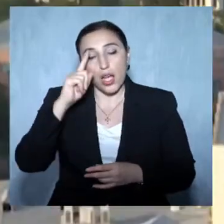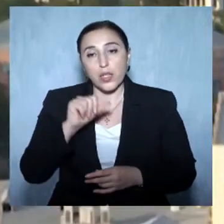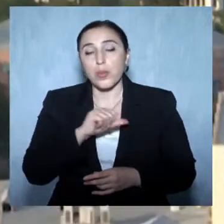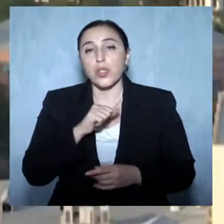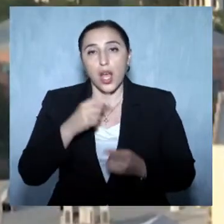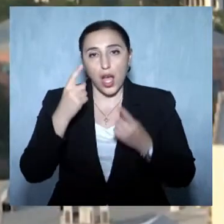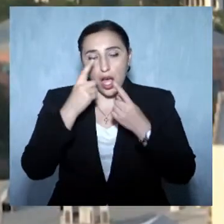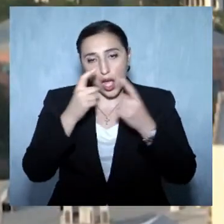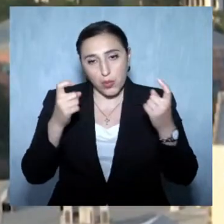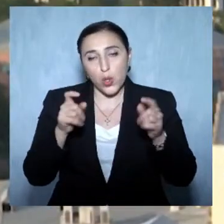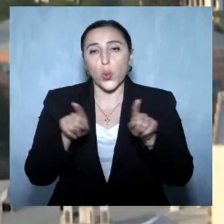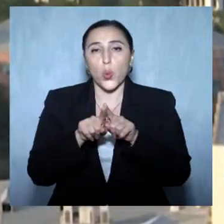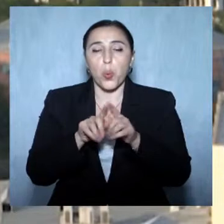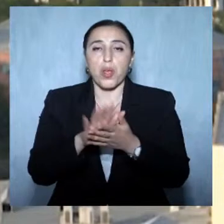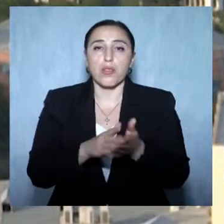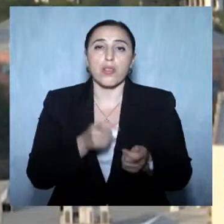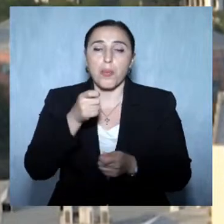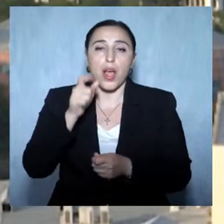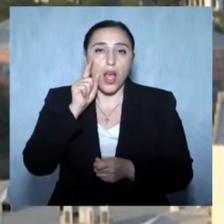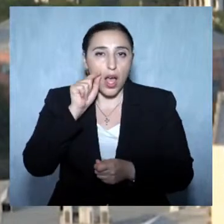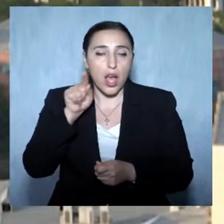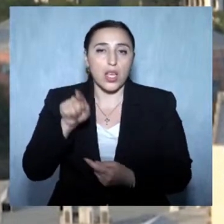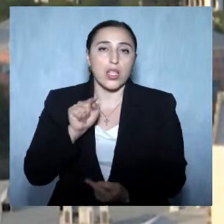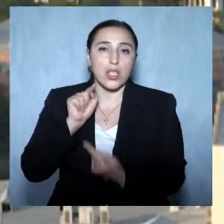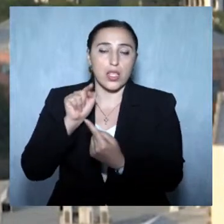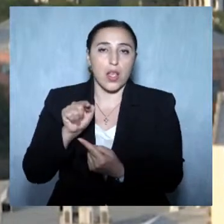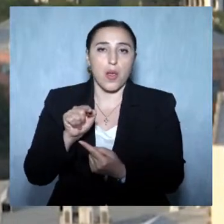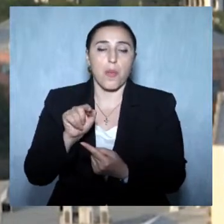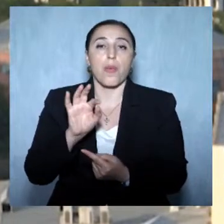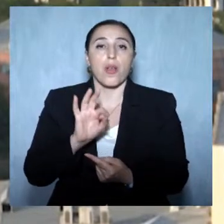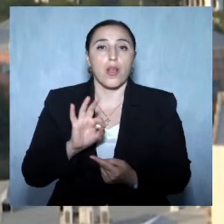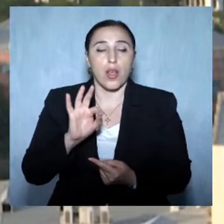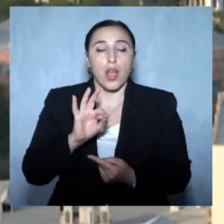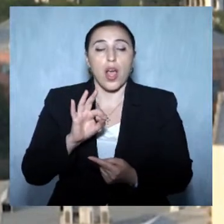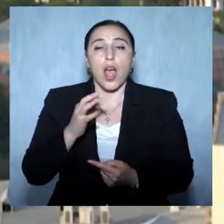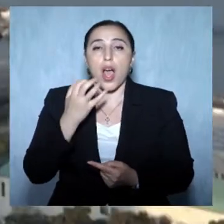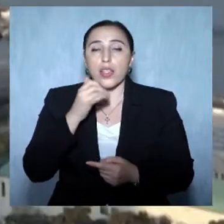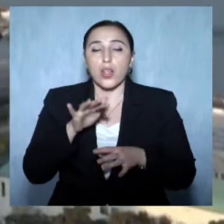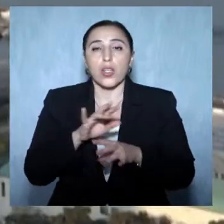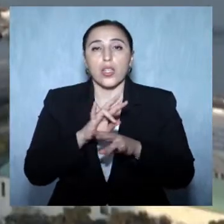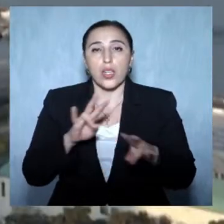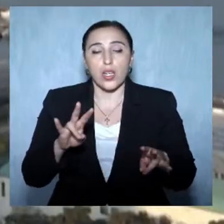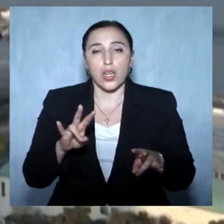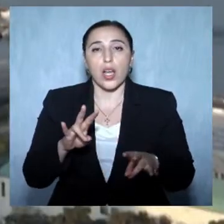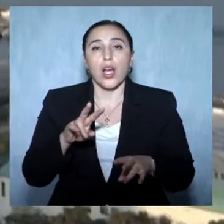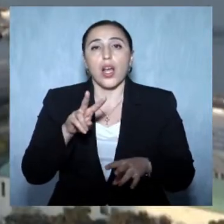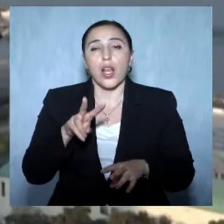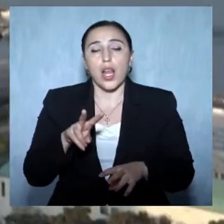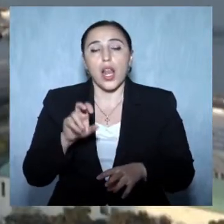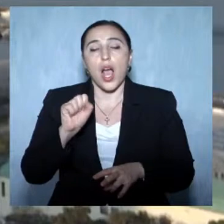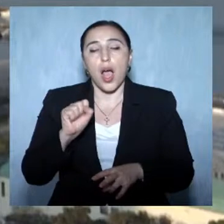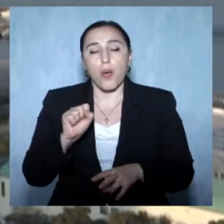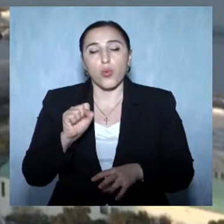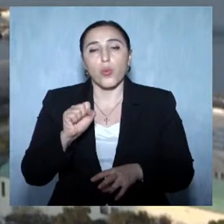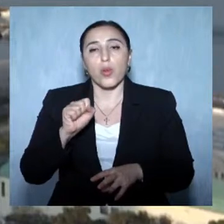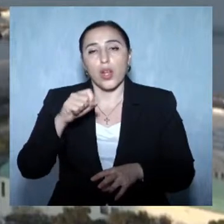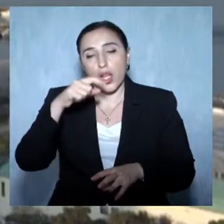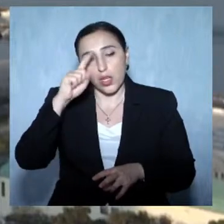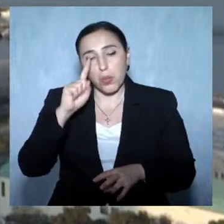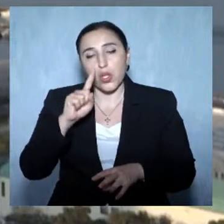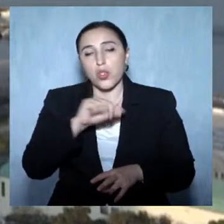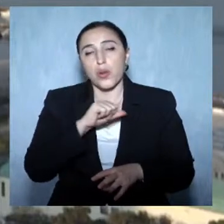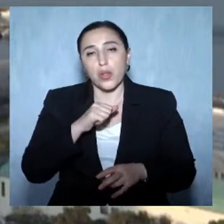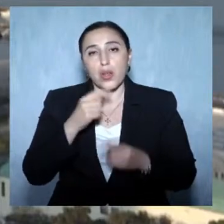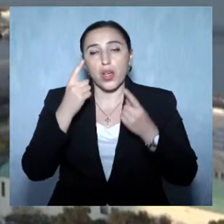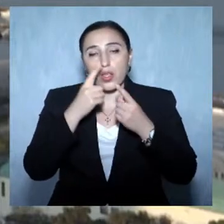Հայաստանի դեմ հակն դեմ հայց ներկայացնելու մասին արտակին գործերի նախահարության պաշտոնական ներկայացութիչ լելա աբդուլայևան պարձաբան էլ է,